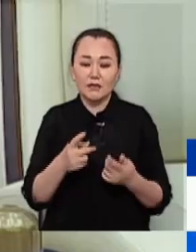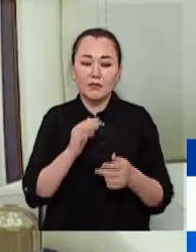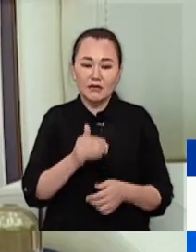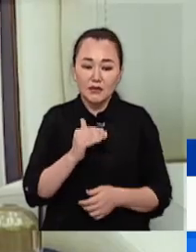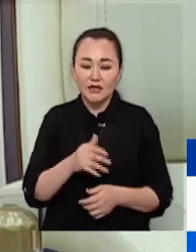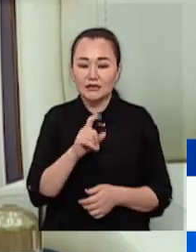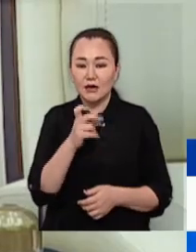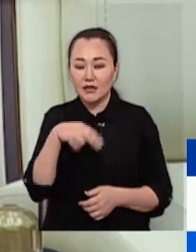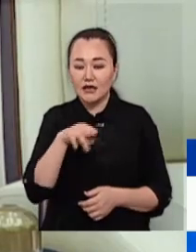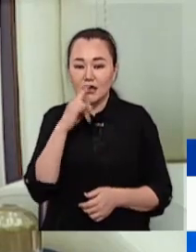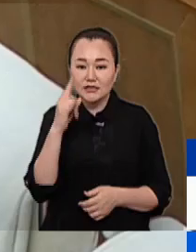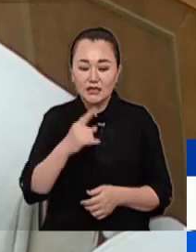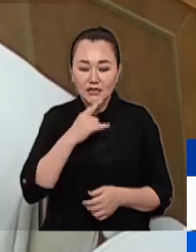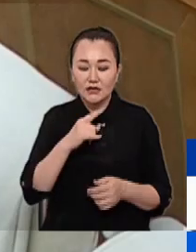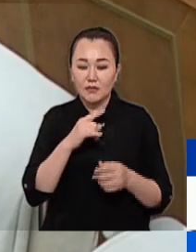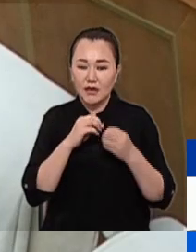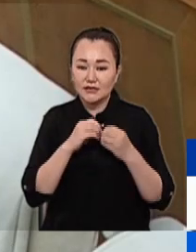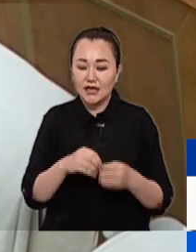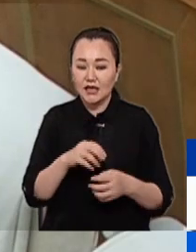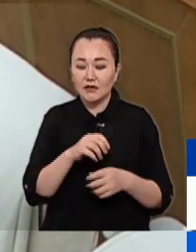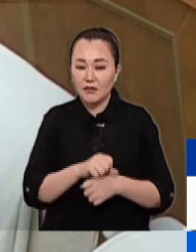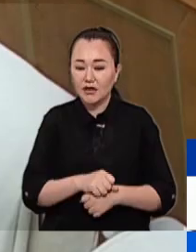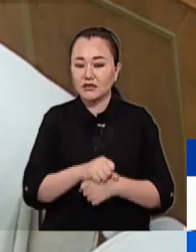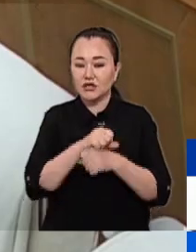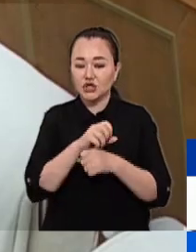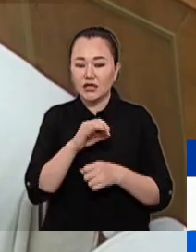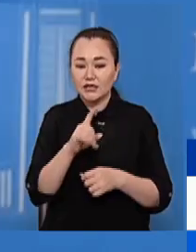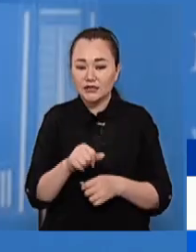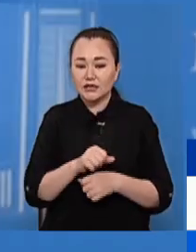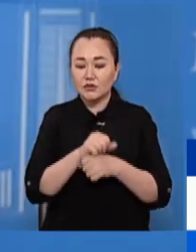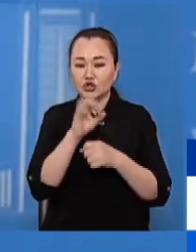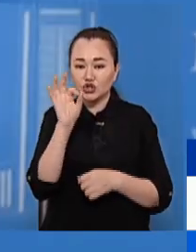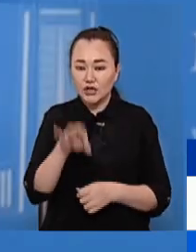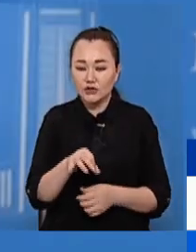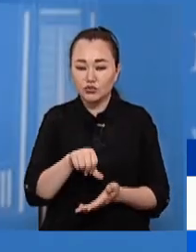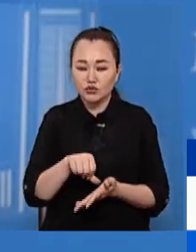западе Казахстана, систематически выходят на протесты и забастовки.